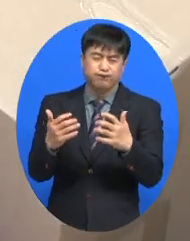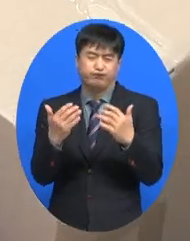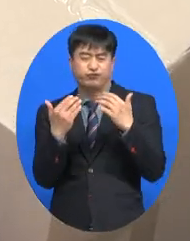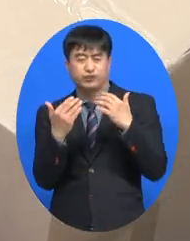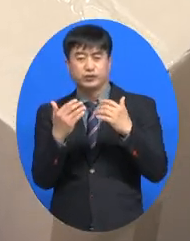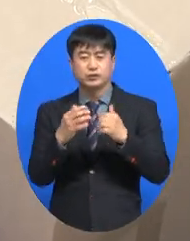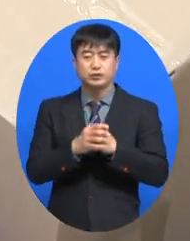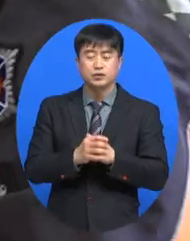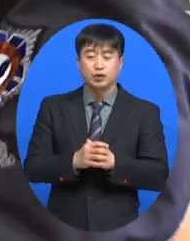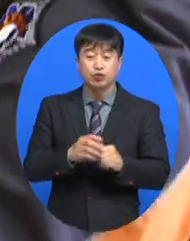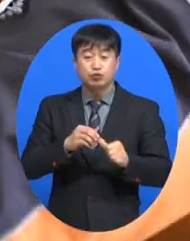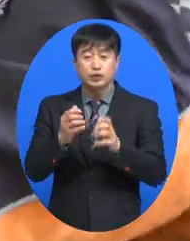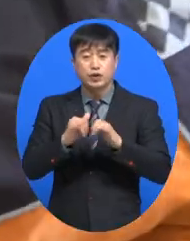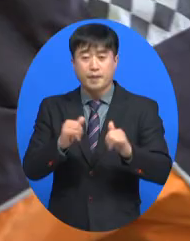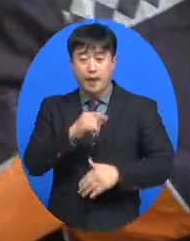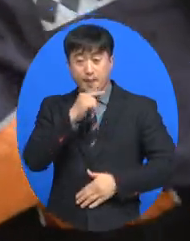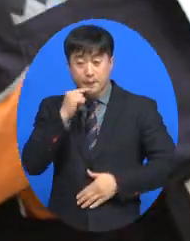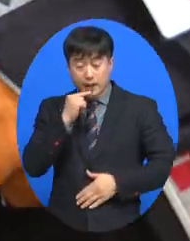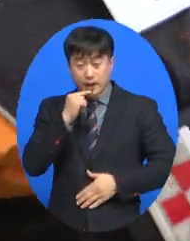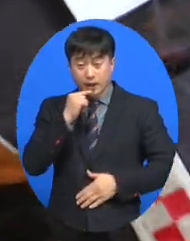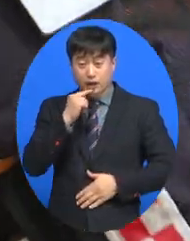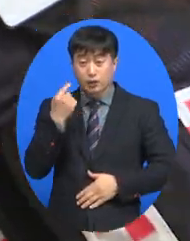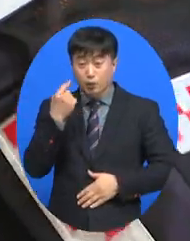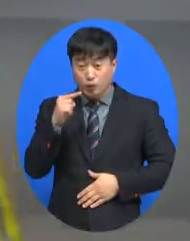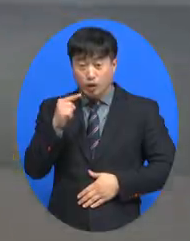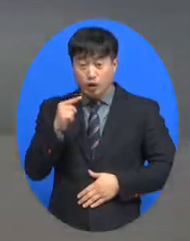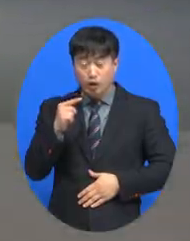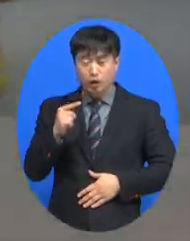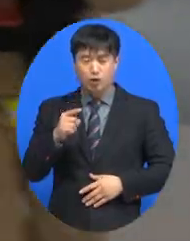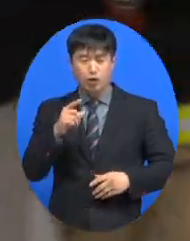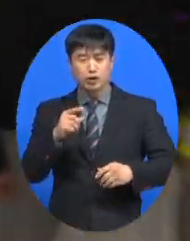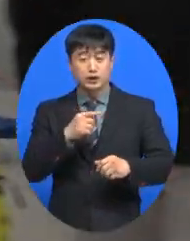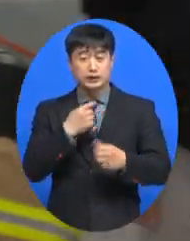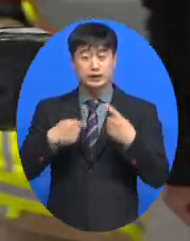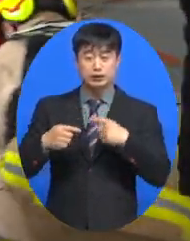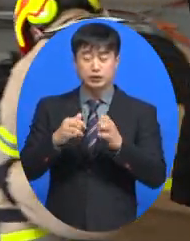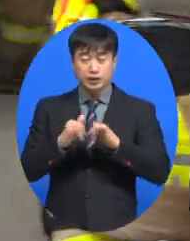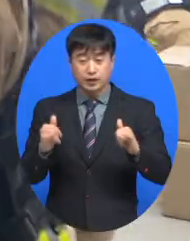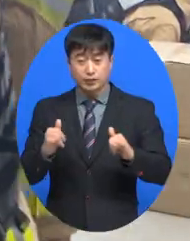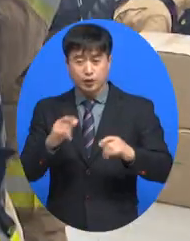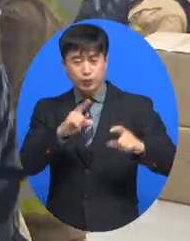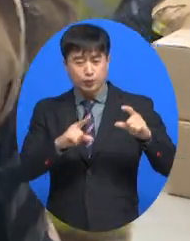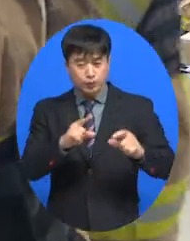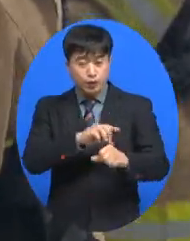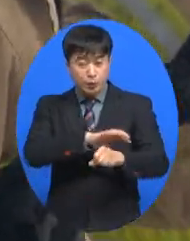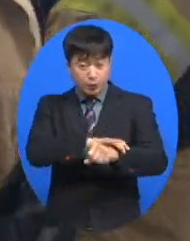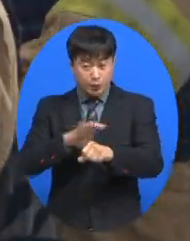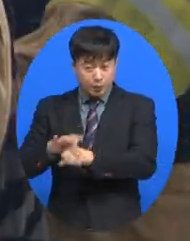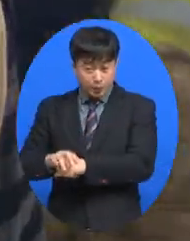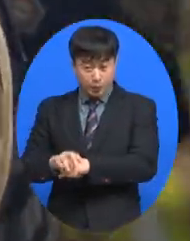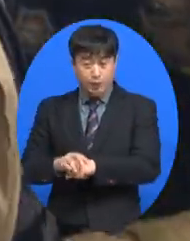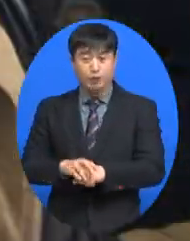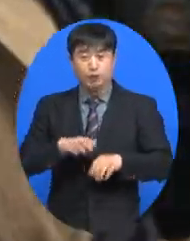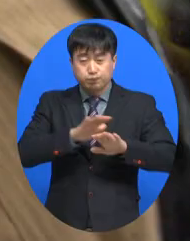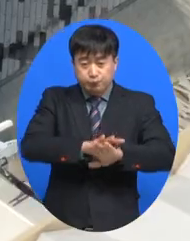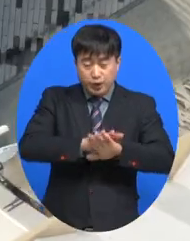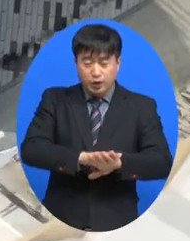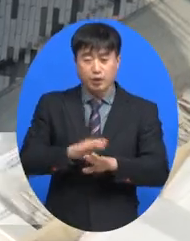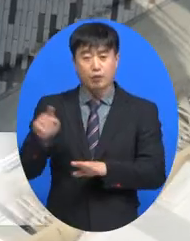연이어 터지고 구조대는 빨강, 노랑띠 등으로 부상자의 상태를 분류해 심폐소생술을 하거나 밖으로